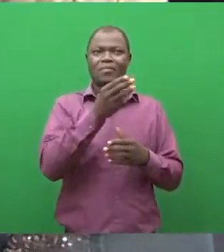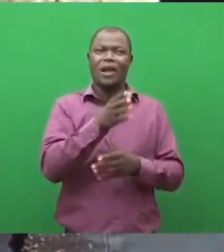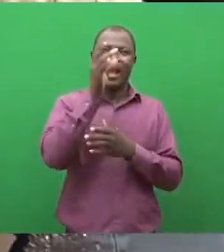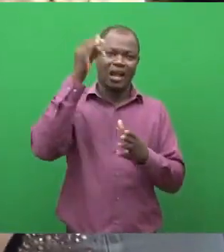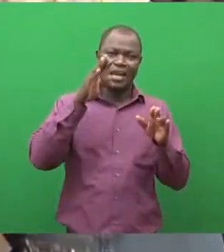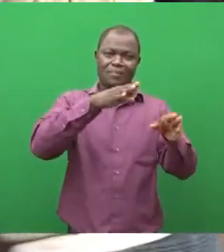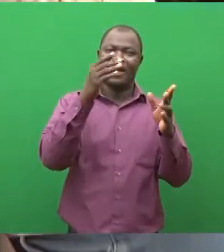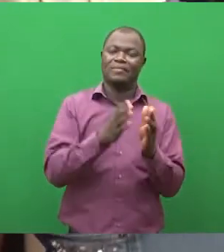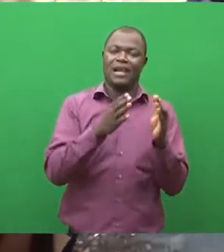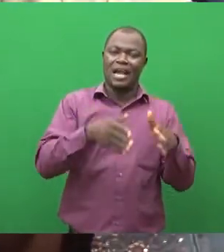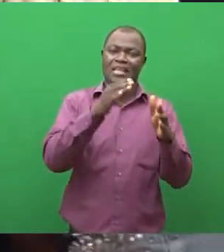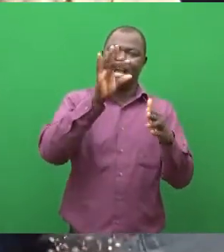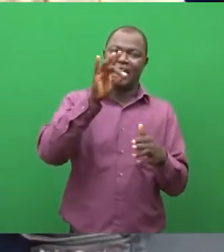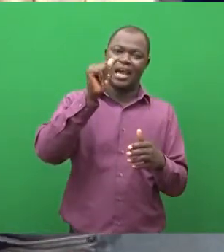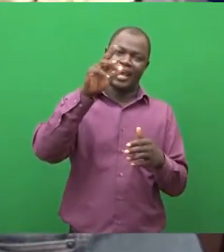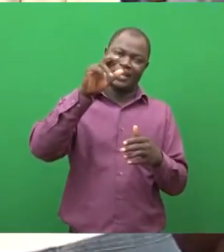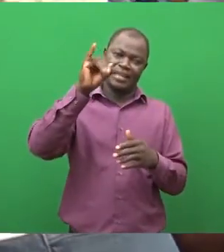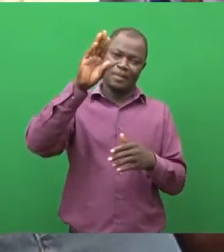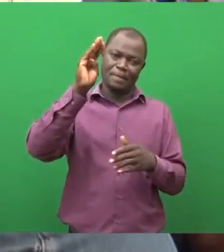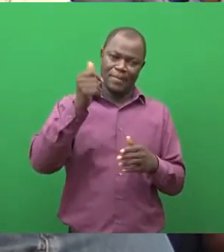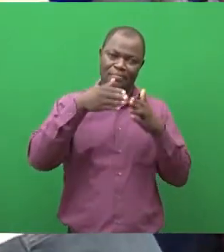mukaribako makorokoto ehe.